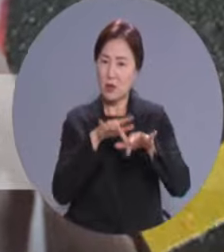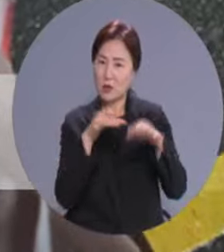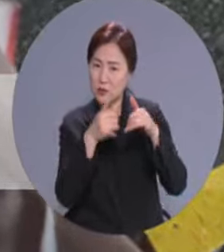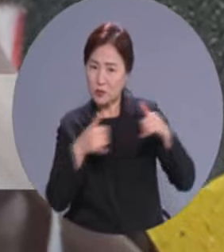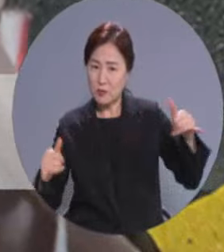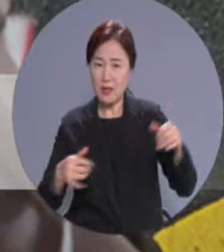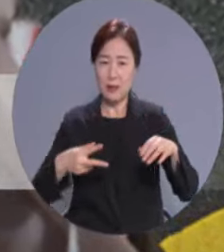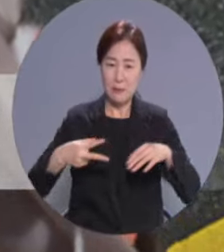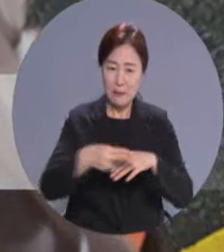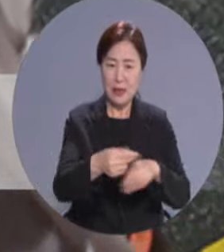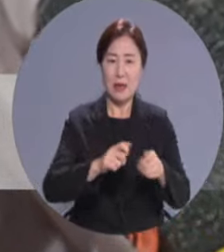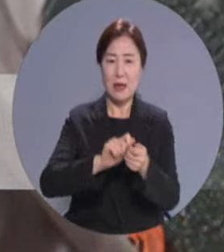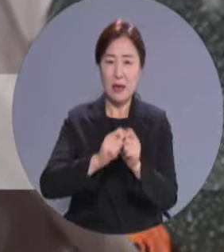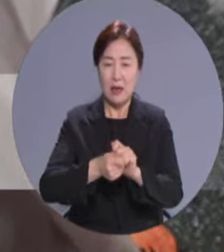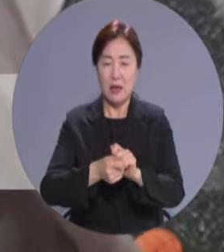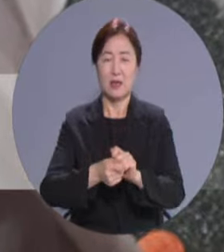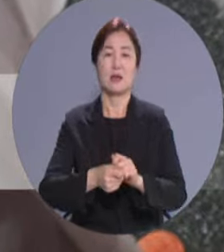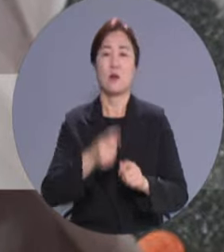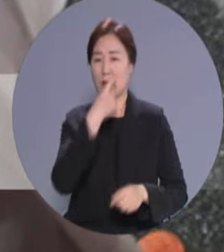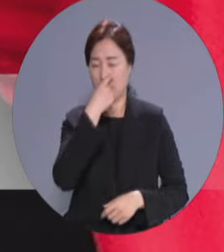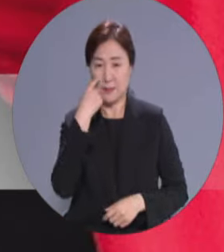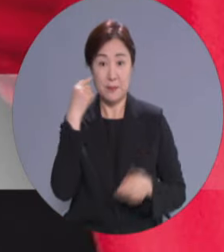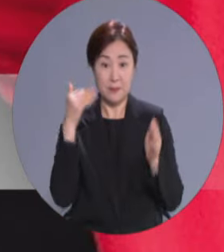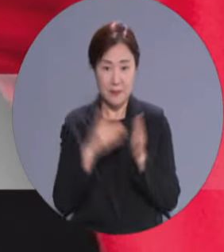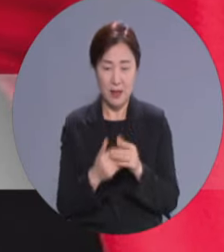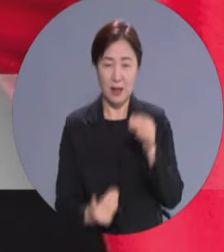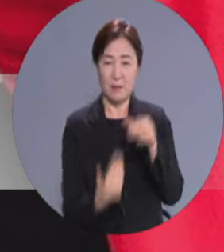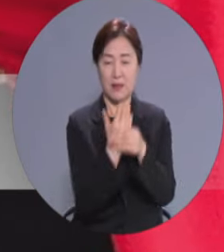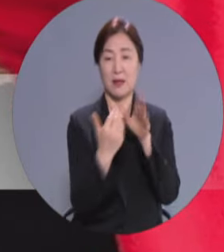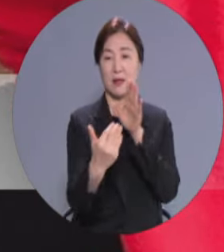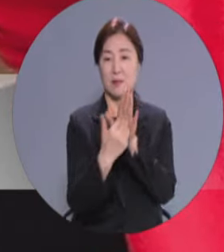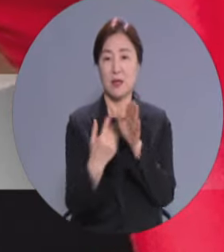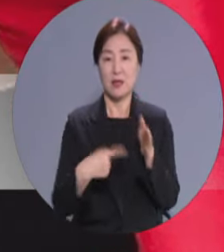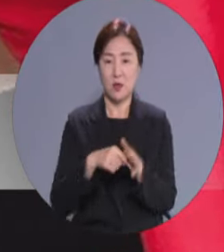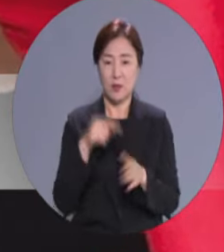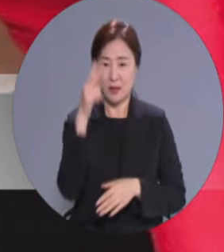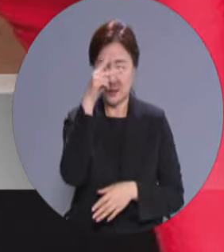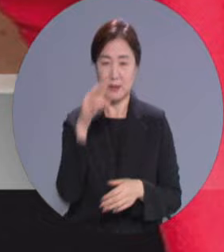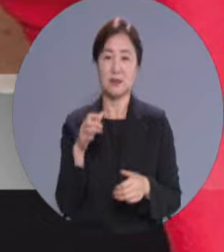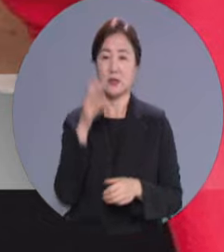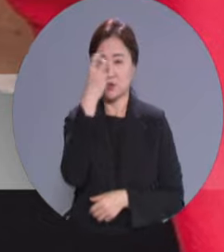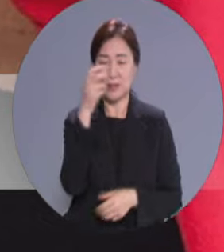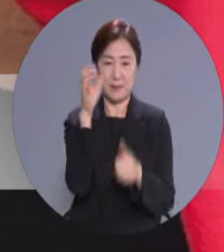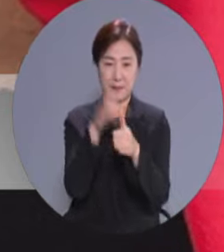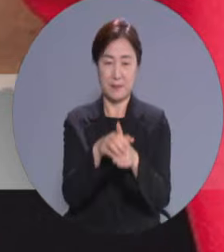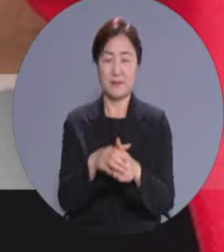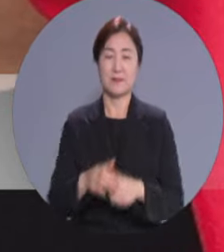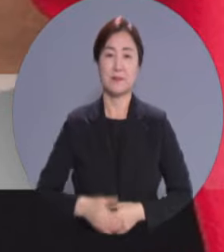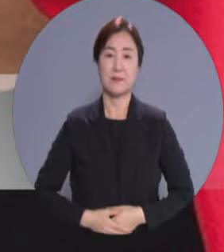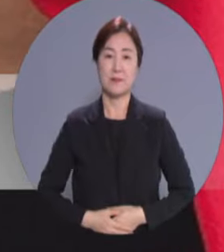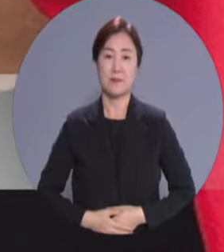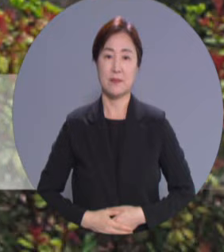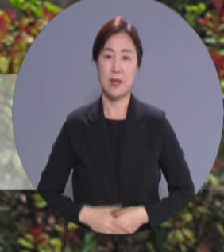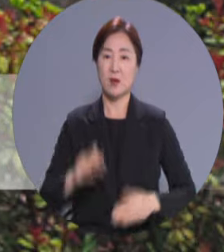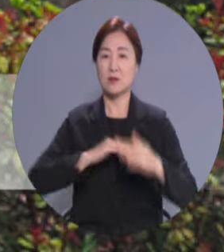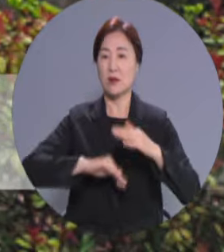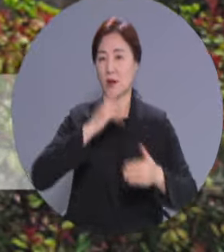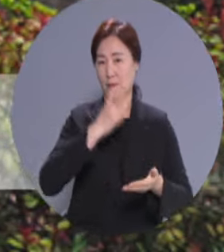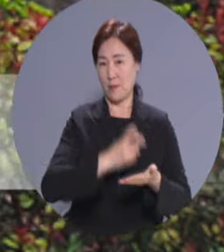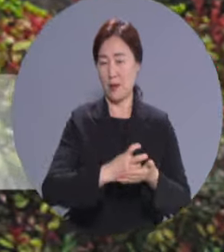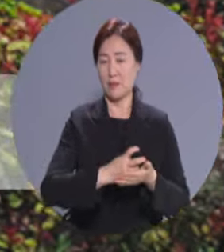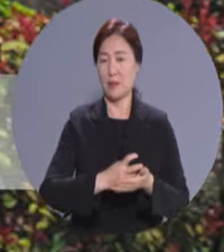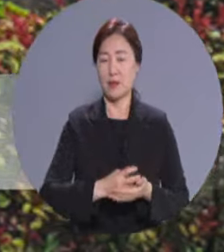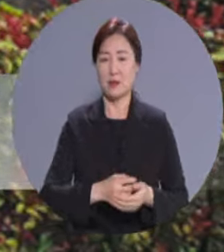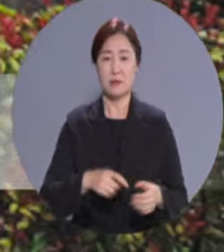있거나 칼로 잘려 있는 것을 확인하고 재발 방지를 위해 경찰의 수사를 의뢰했습니다 공직 선거법상